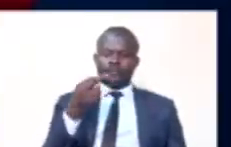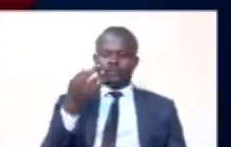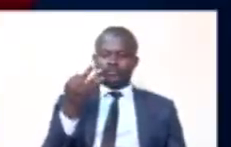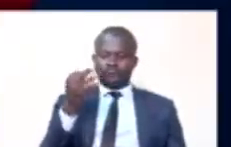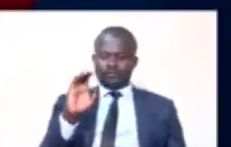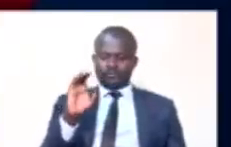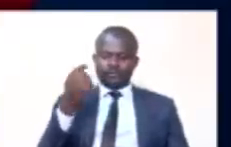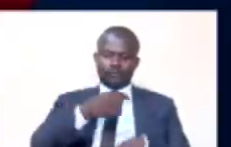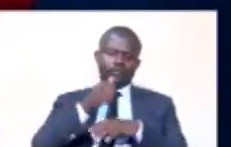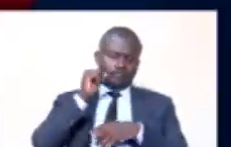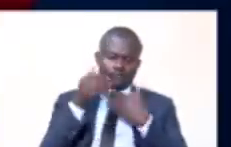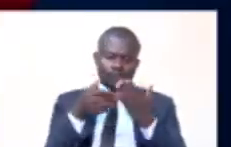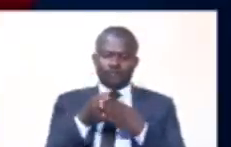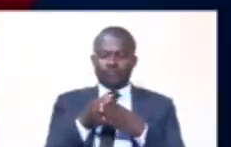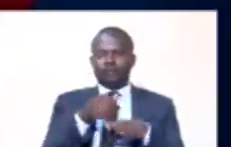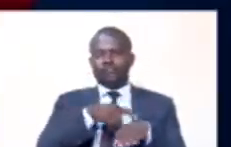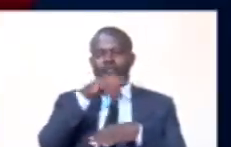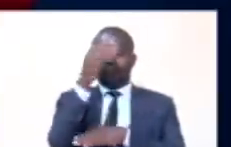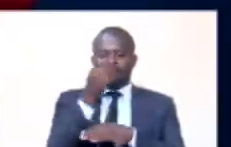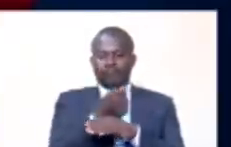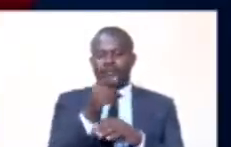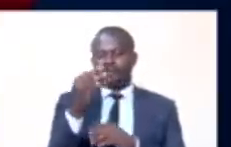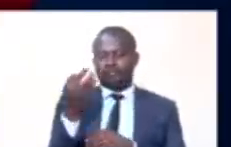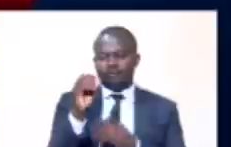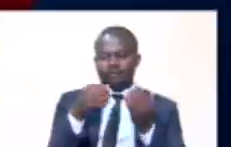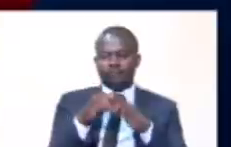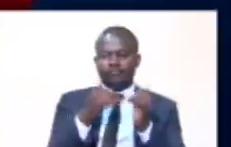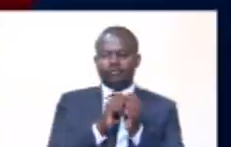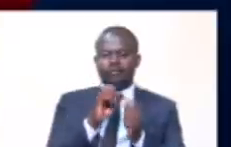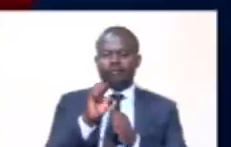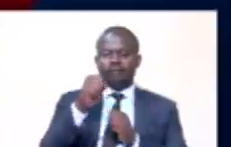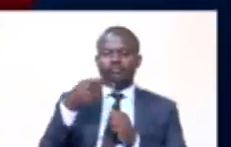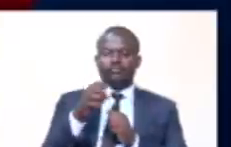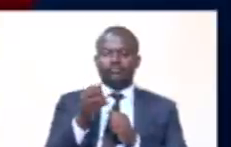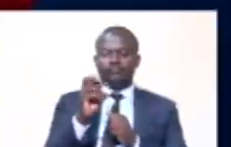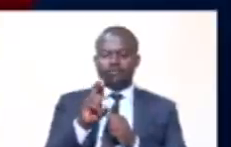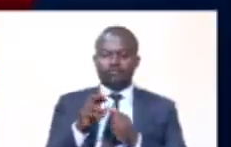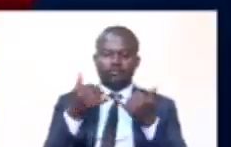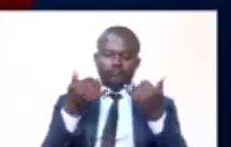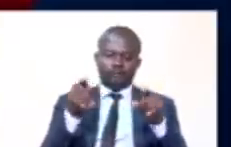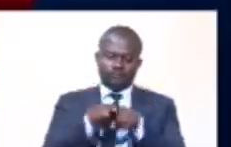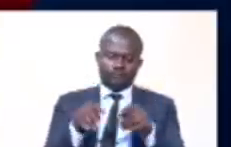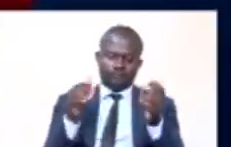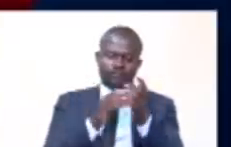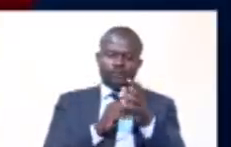w'ejo isaa 6 n'iminota 30 izaba ikina n'ikipe ya Espoir. Nguko uko byifashe, ndetse